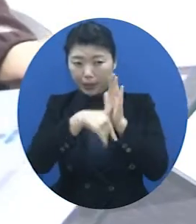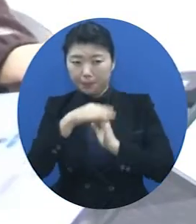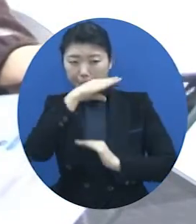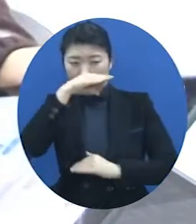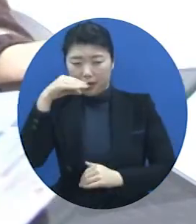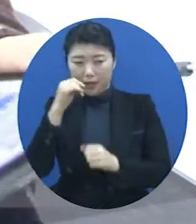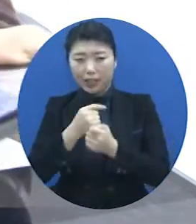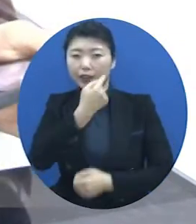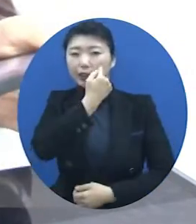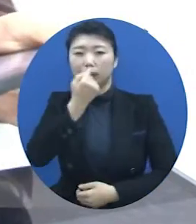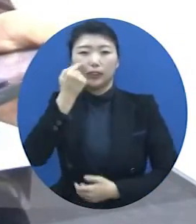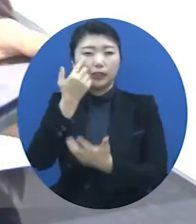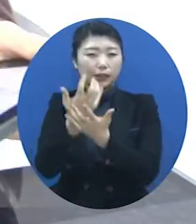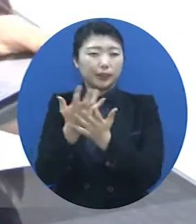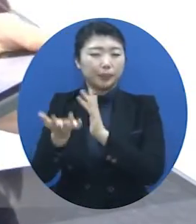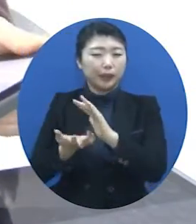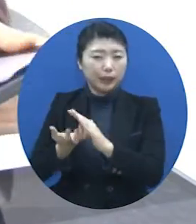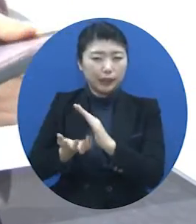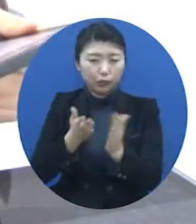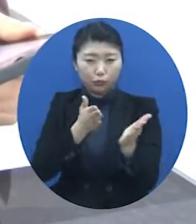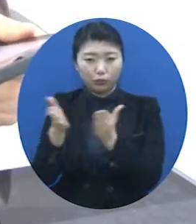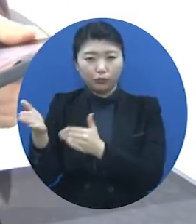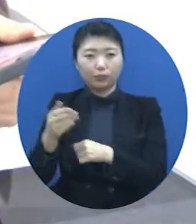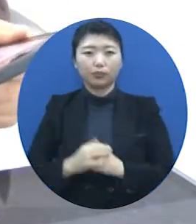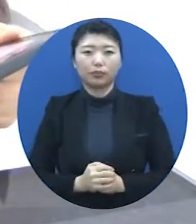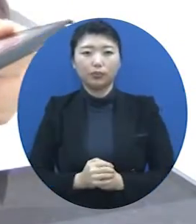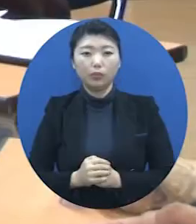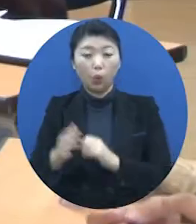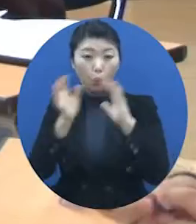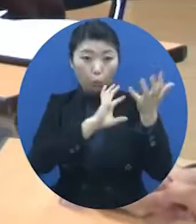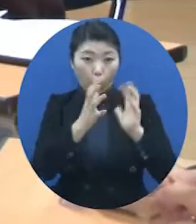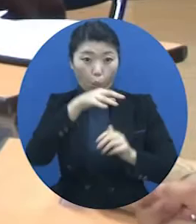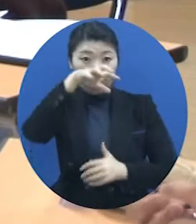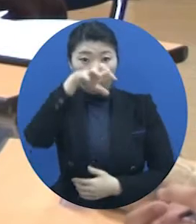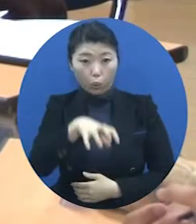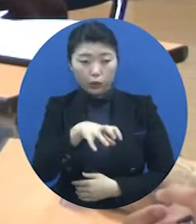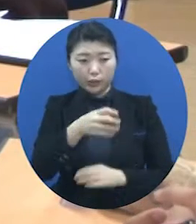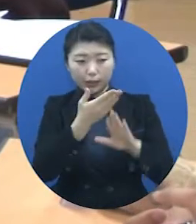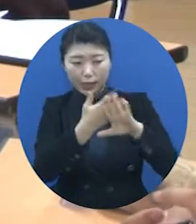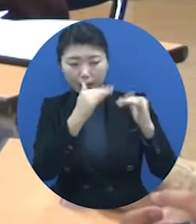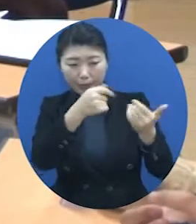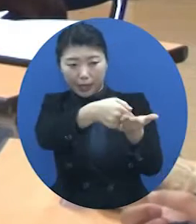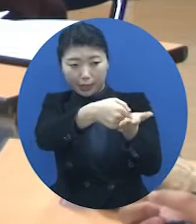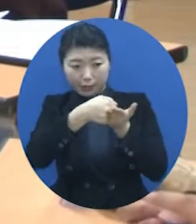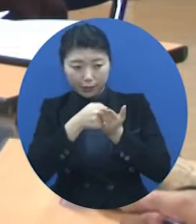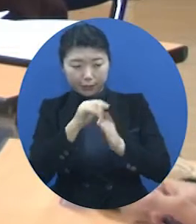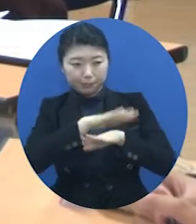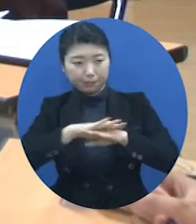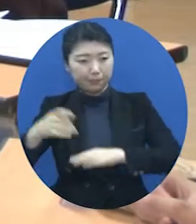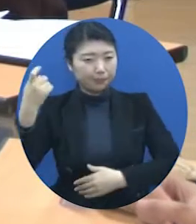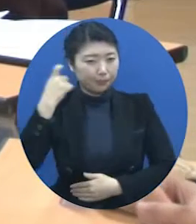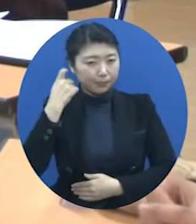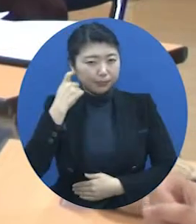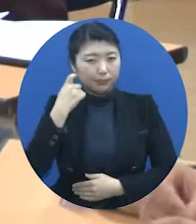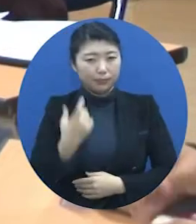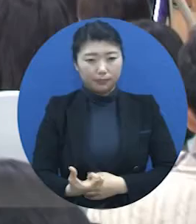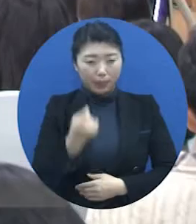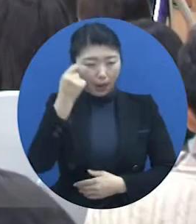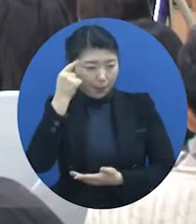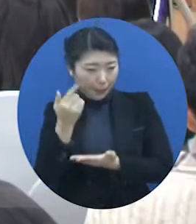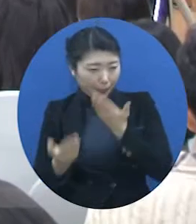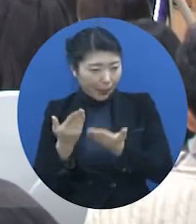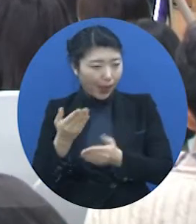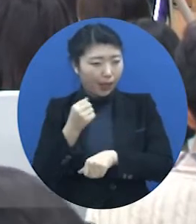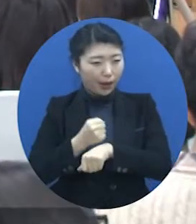수 있는 다양한 근거 자료를 사전에 수집하여 토론 현장에서 상대방의 의견을 경청하고